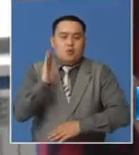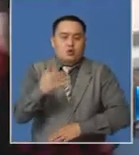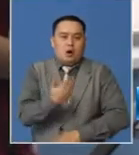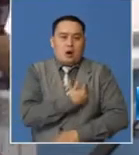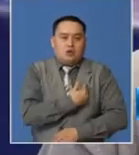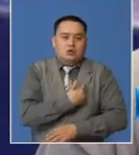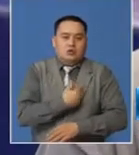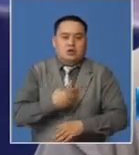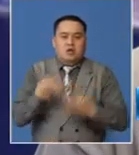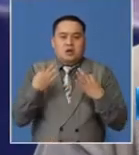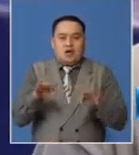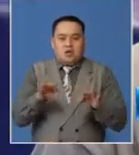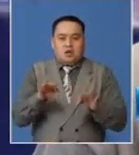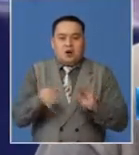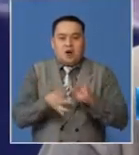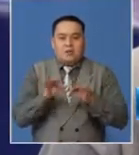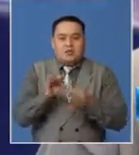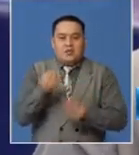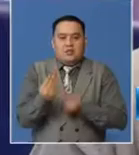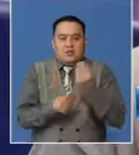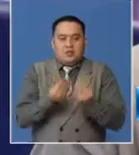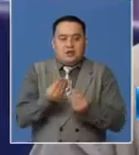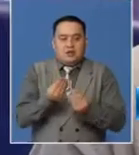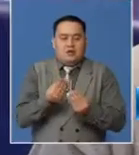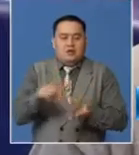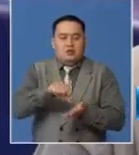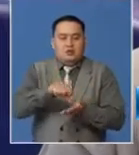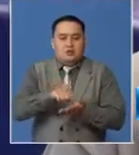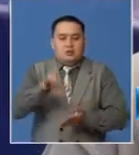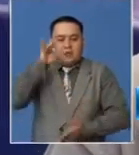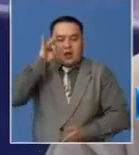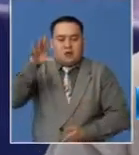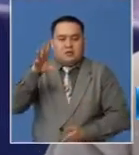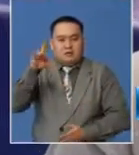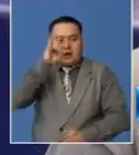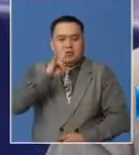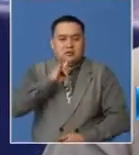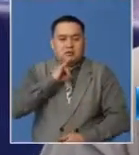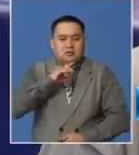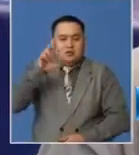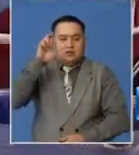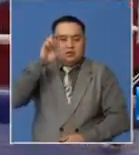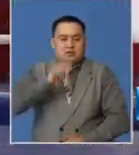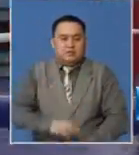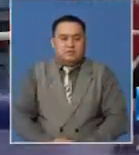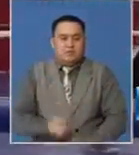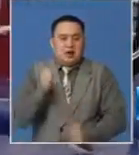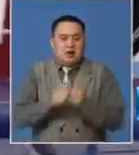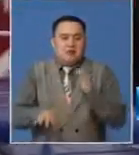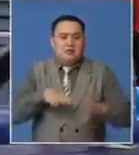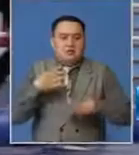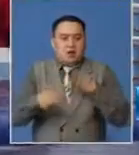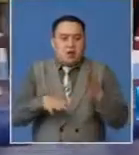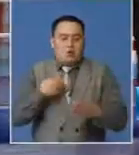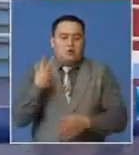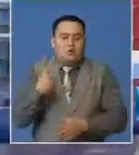хочу завоевать лицензию на Олимпийские игры и поднять флаг Казахстана на самых престижных стартах мира. Каждая тренировка длится